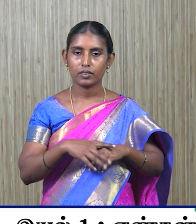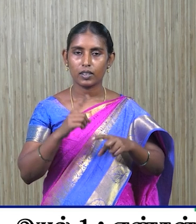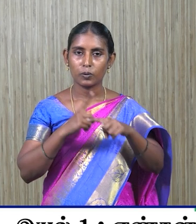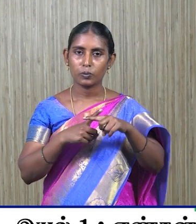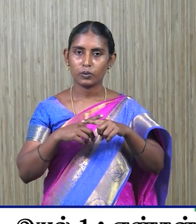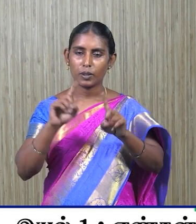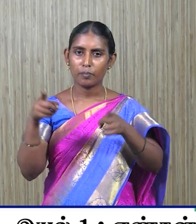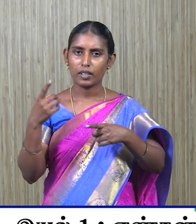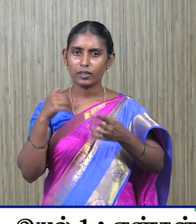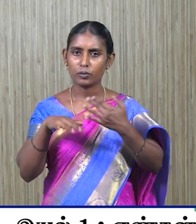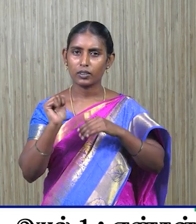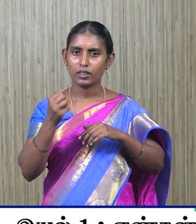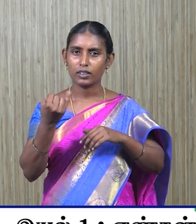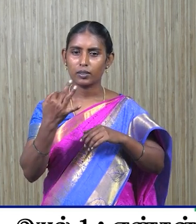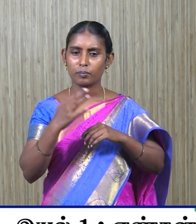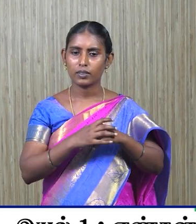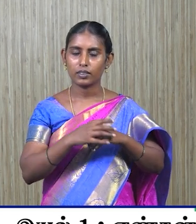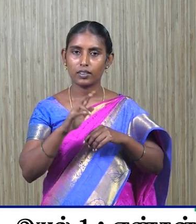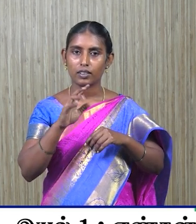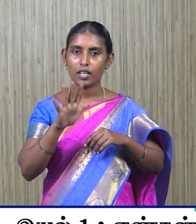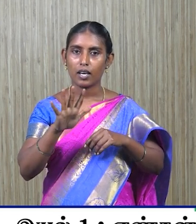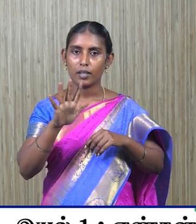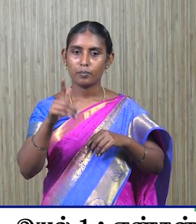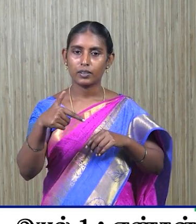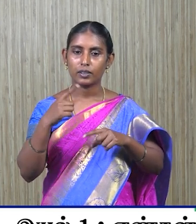43 - ப்ராக்கெட்டில் என்ன எண் இருக்கின்றது?